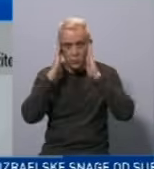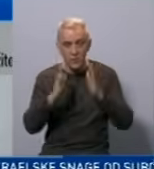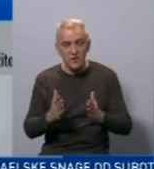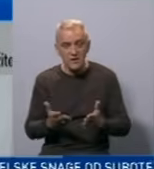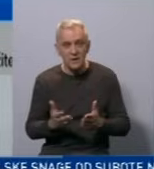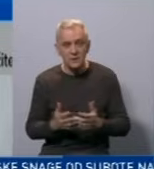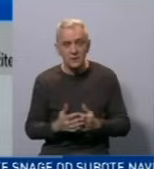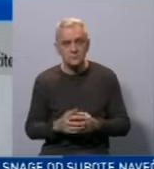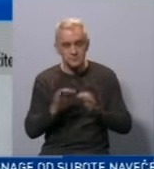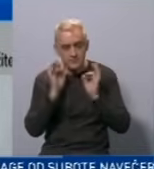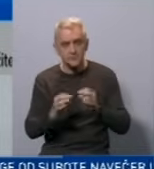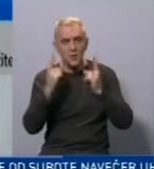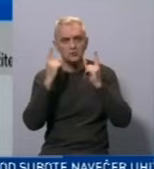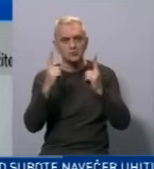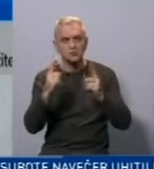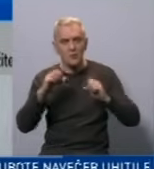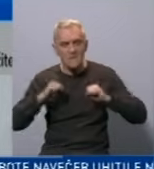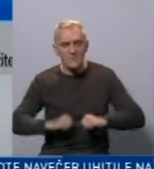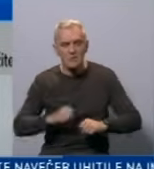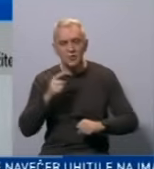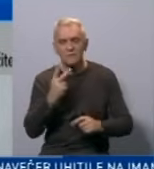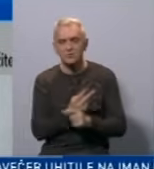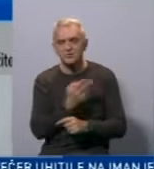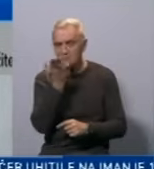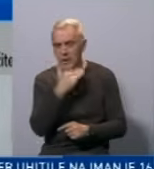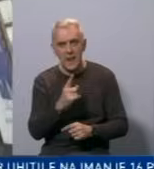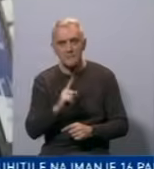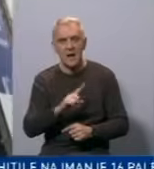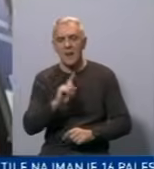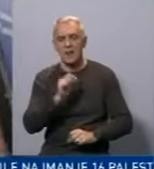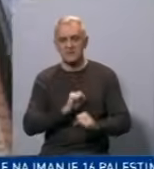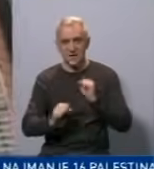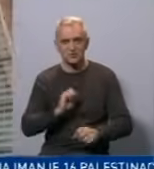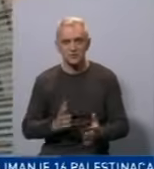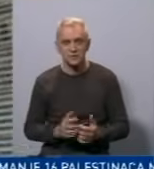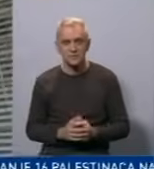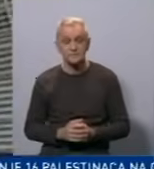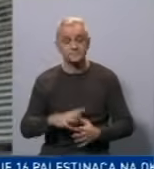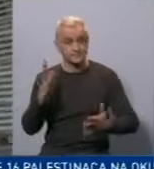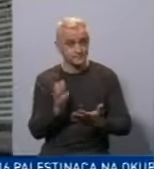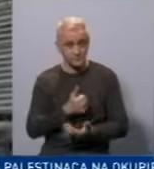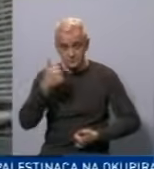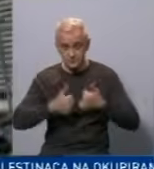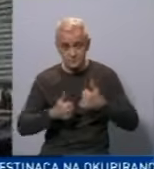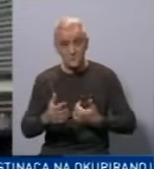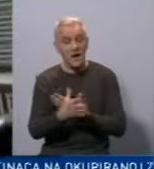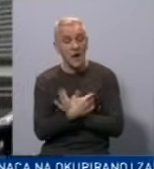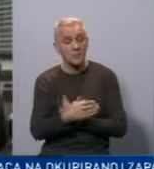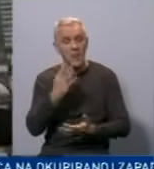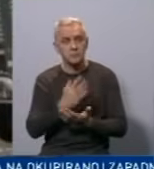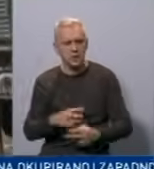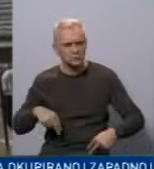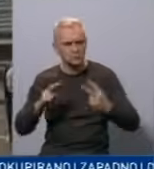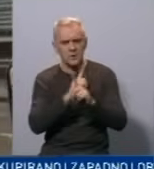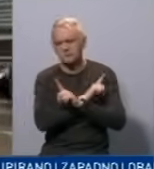evo konkretno i sudsku vlast, da ovoj državi nema zaštićenih. Po dobijanju statusa kandidata, Albanija je bila suočena sa